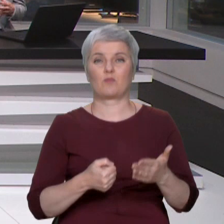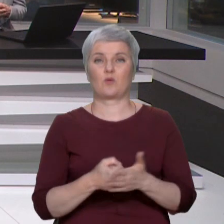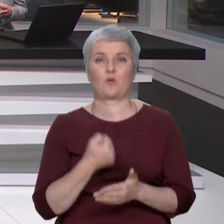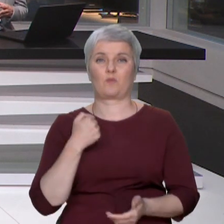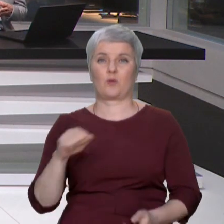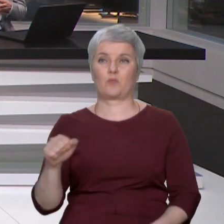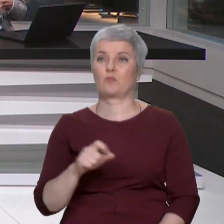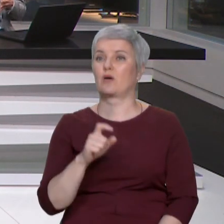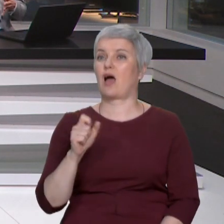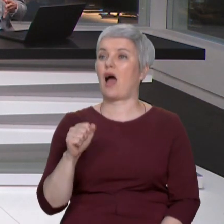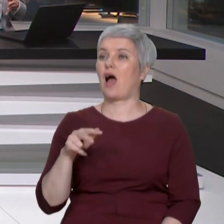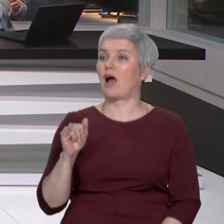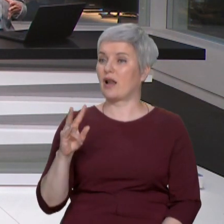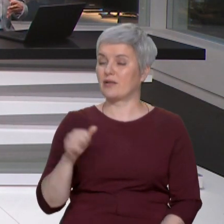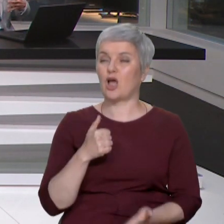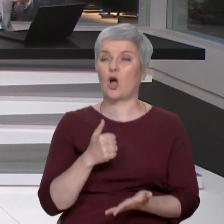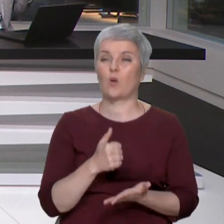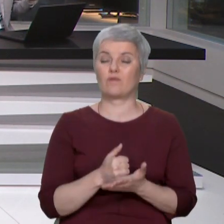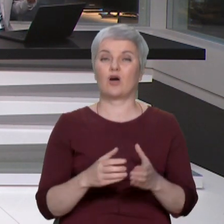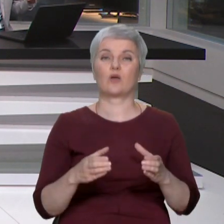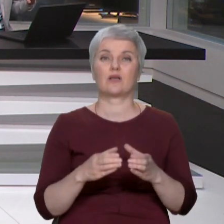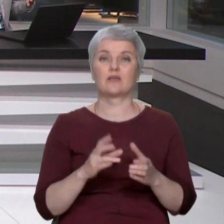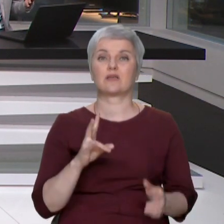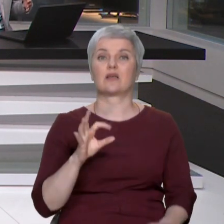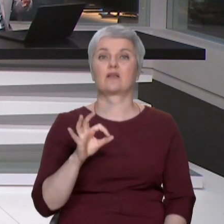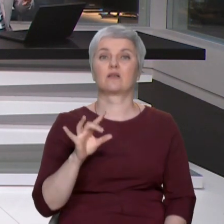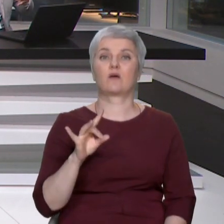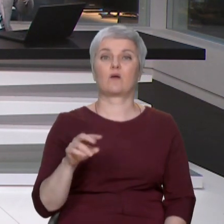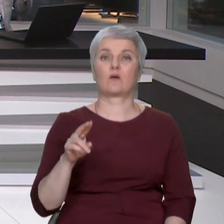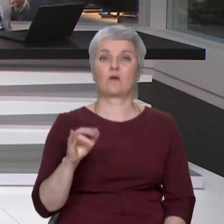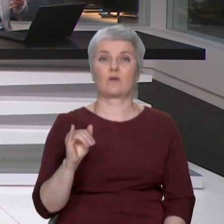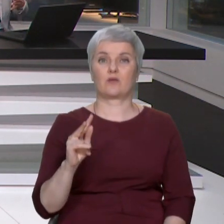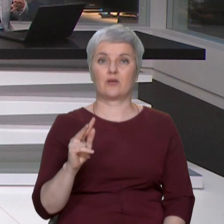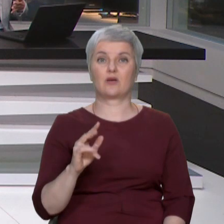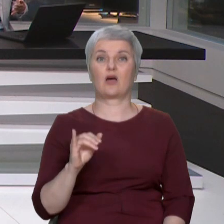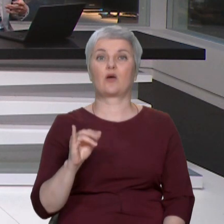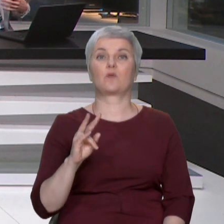голова організації Nordic Ukraine Forum, і ми говорили про мітинги